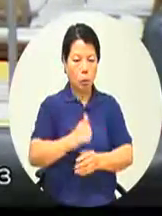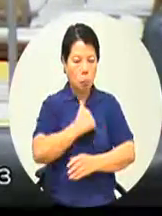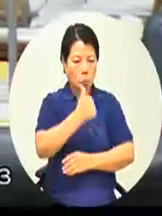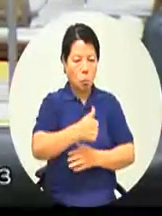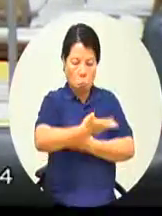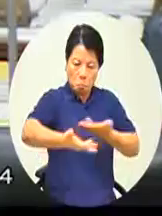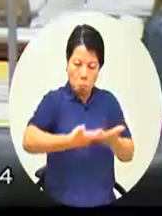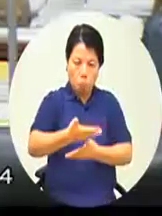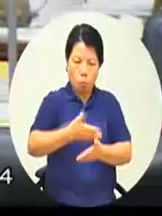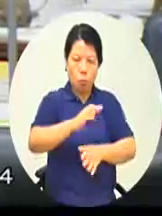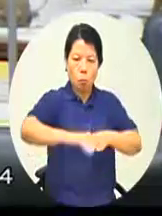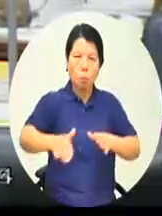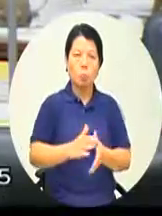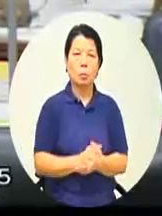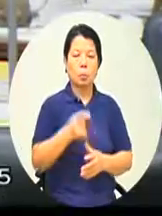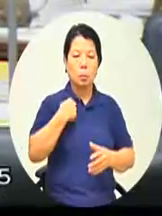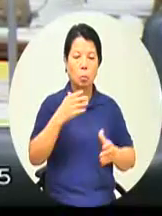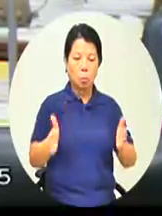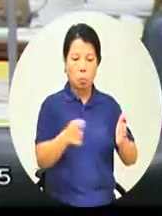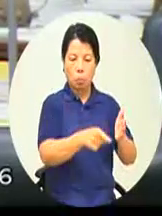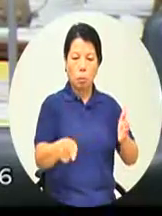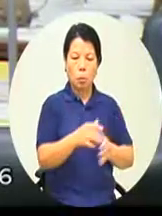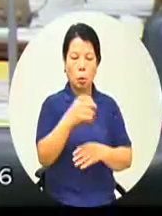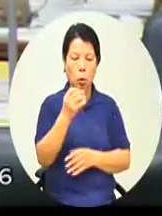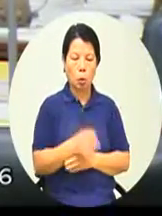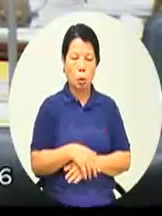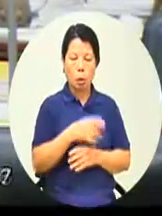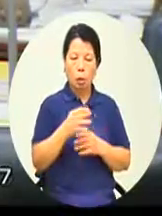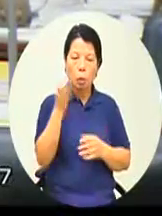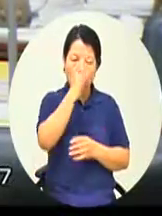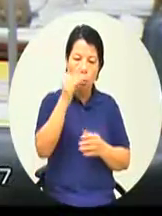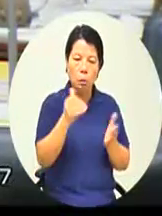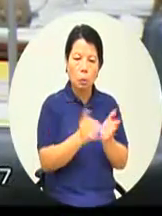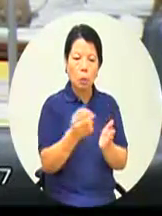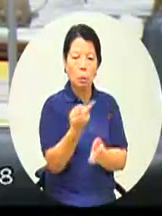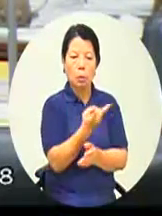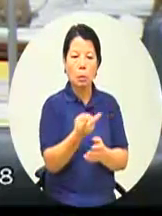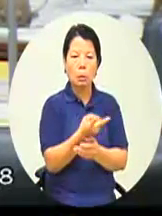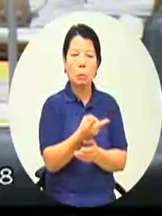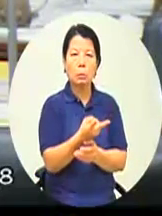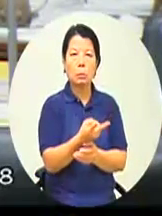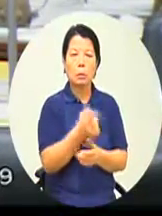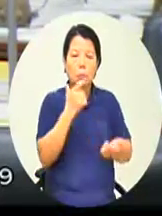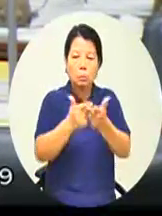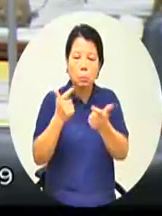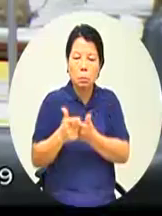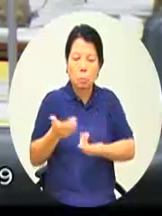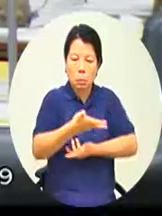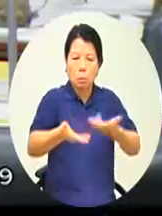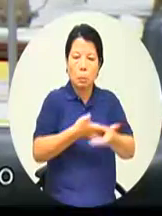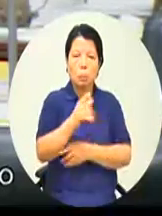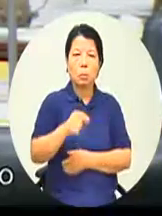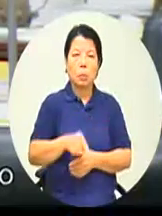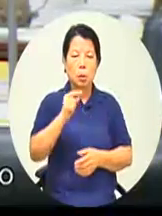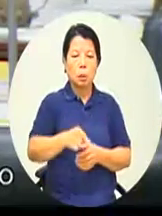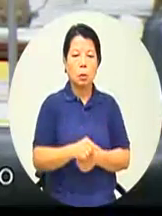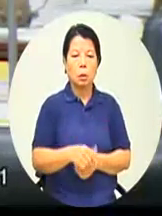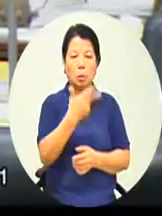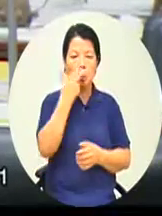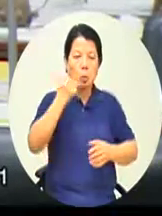的？那这个中间怎么样去找出彼此之间能够沟通的管道？我看起来应该不是这个懒人